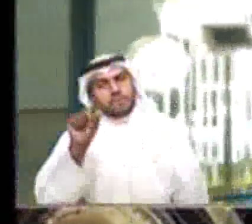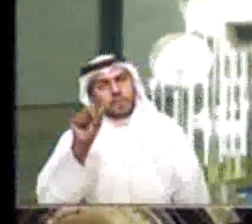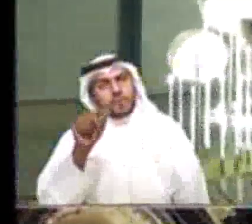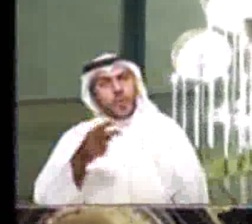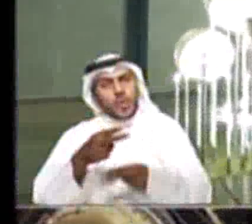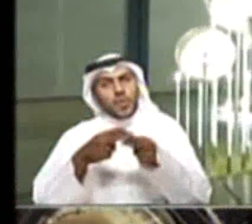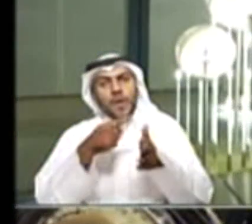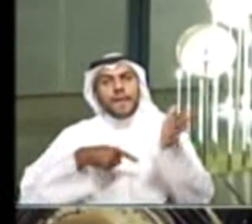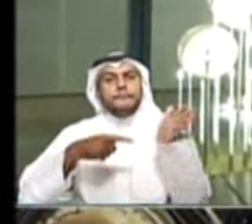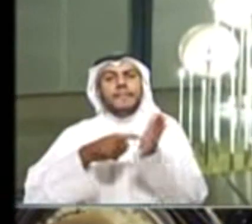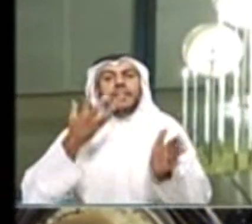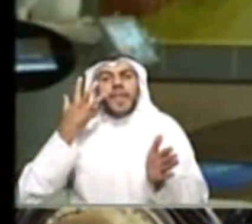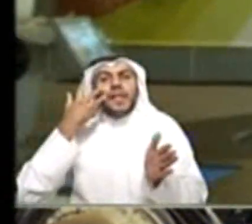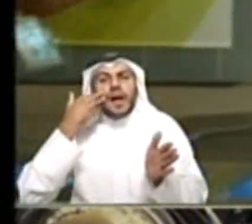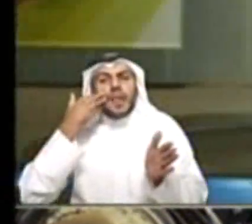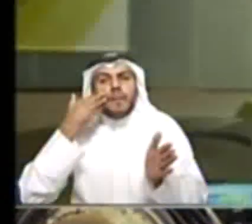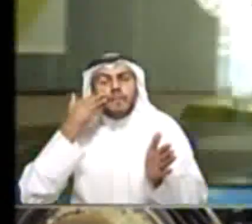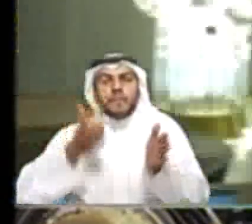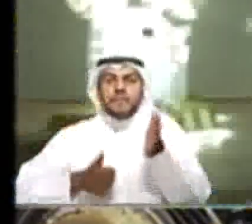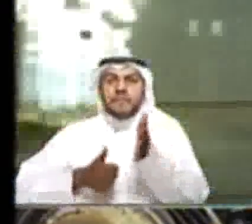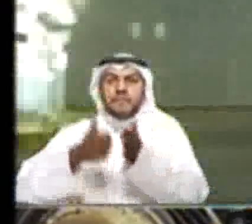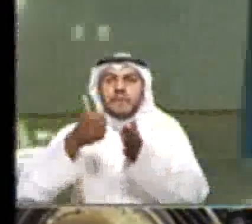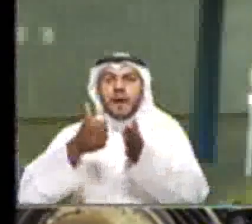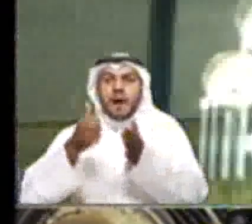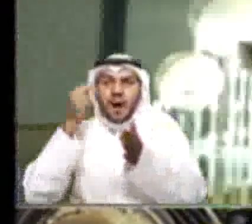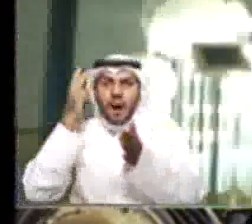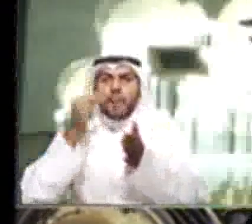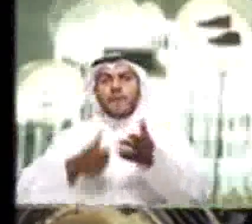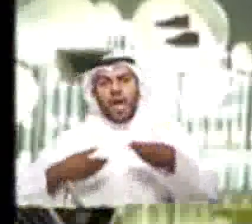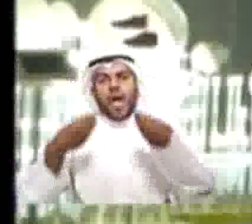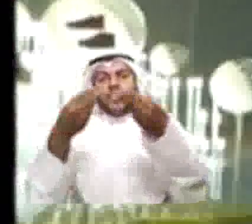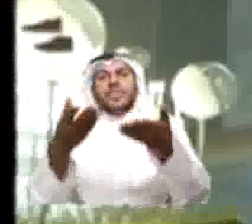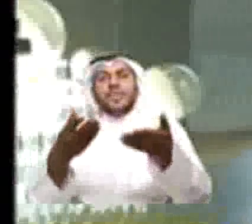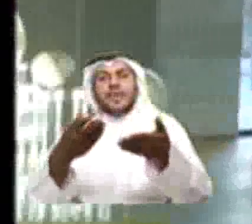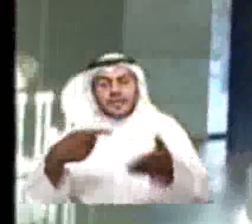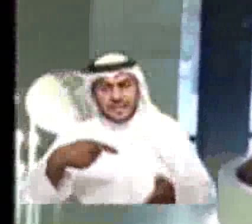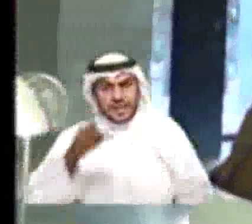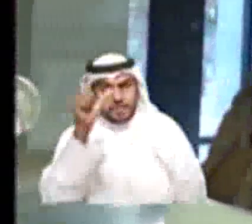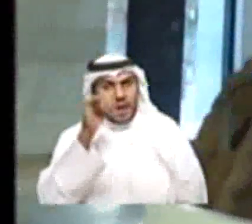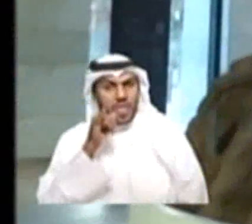الأوسط وإفريقيا بمشاركة نخبة من قادة البناء والتعمير حول العالم.